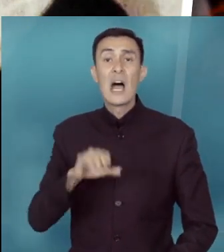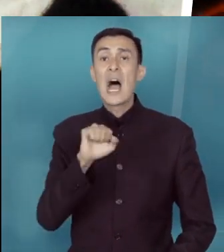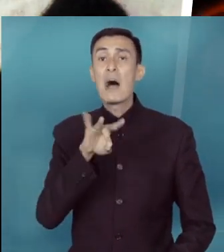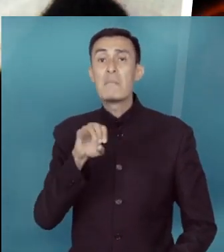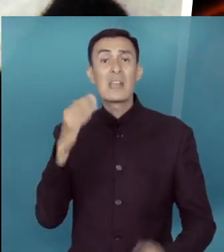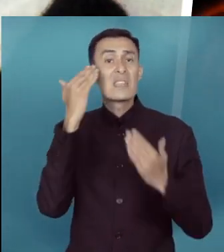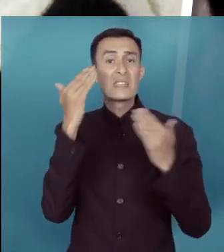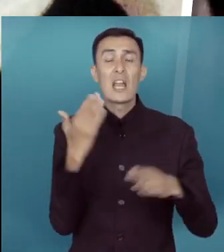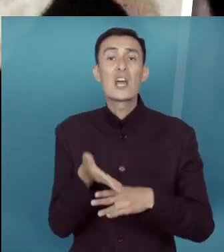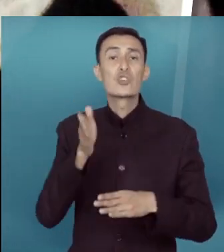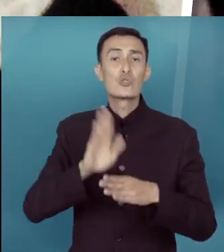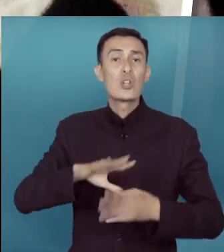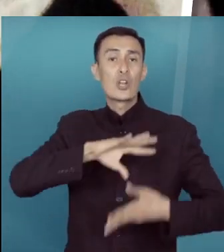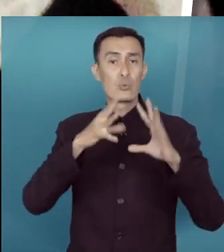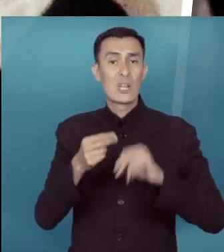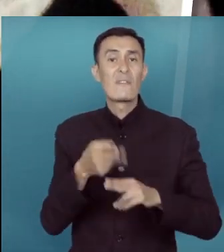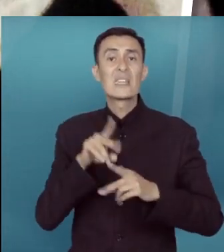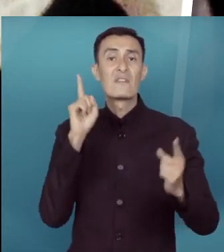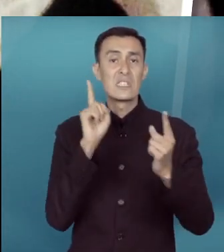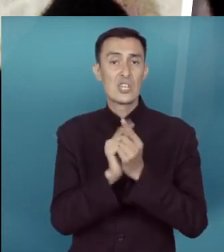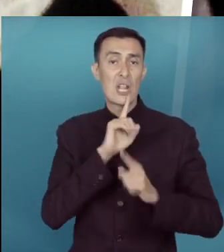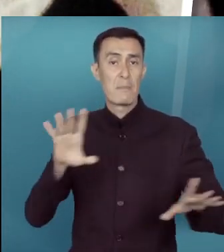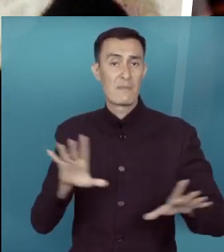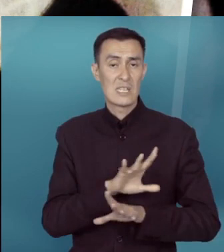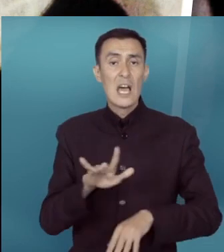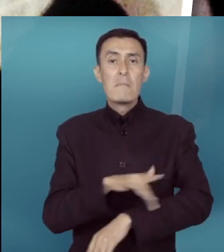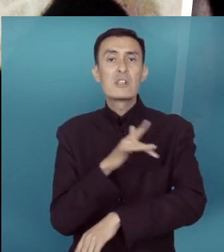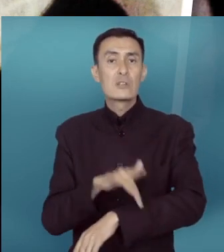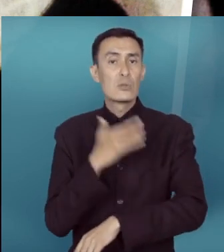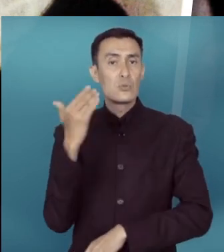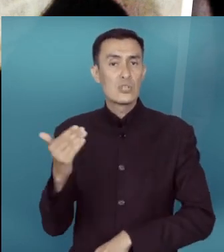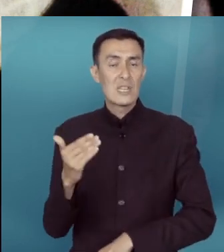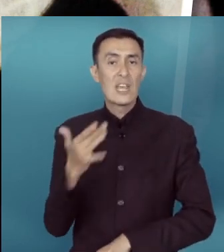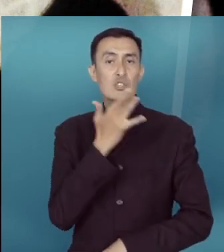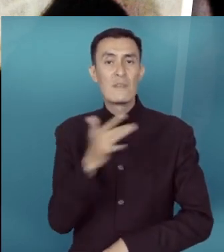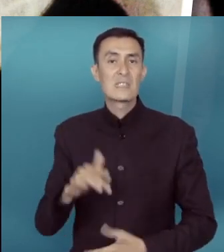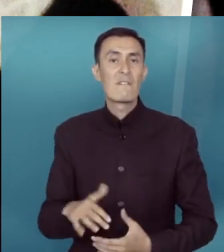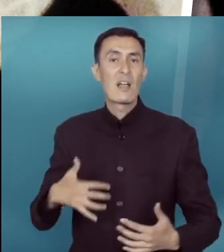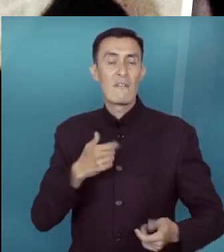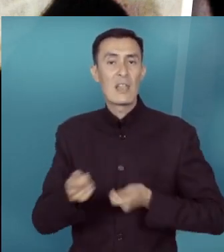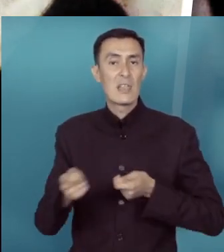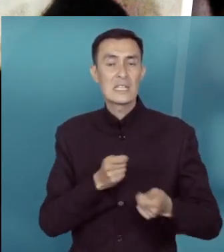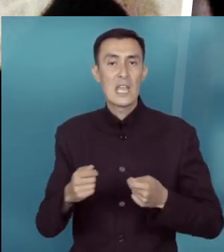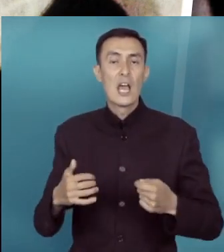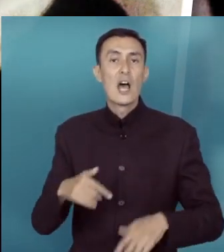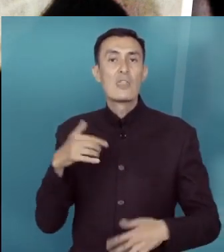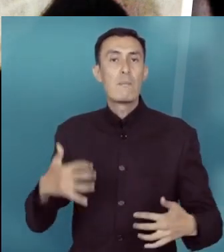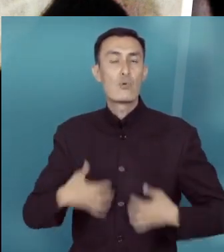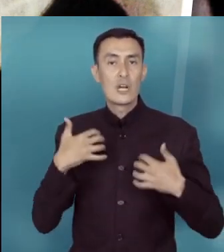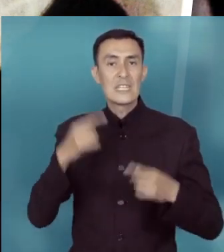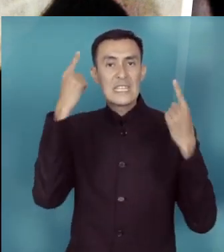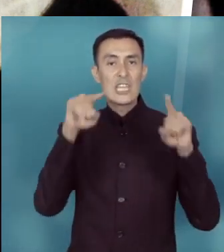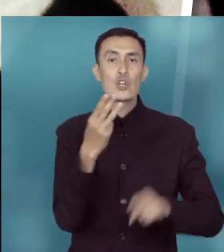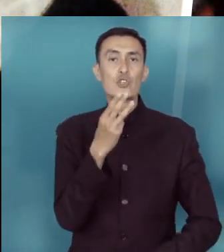Амре Кашубаев не знали о тяжелых последствиях этой встречи для певца. Прислужники советской власти, напуганные идеями